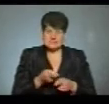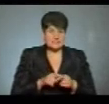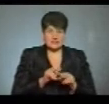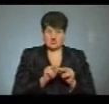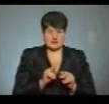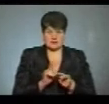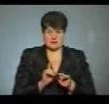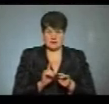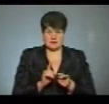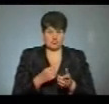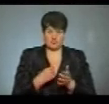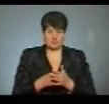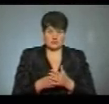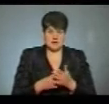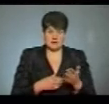бюджет